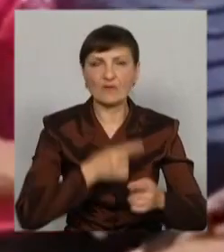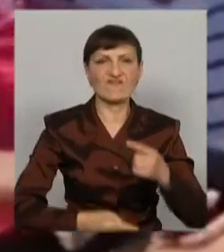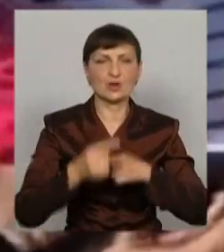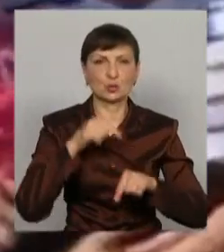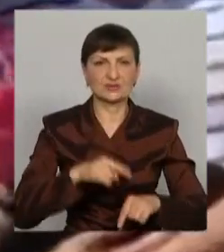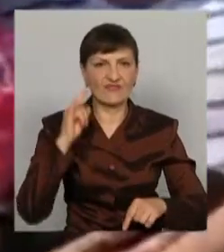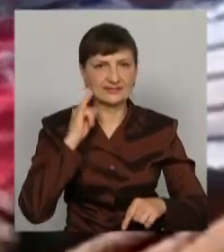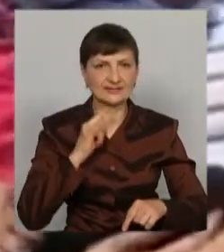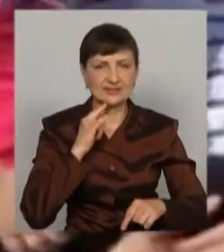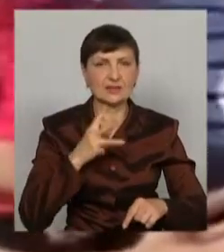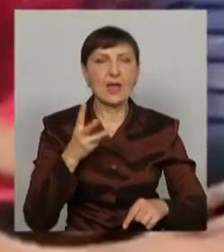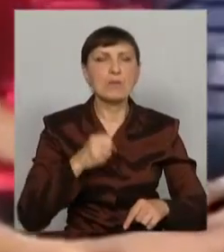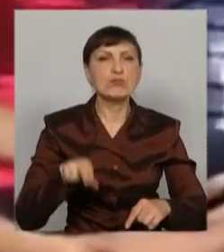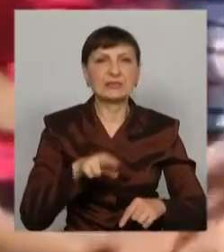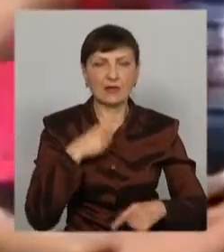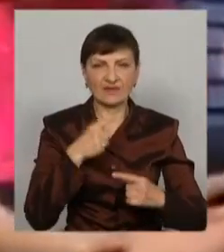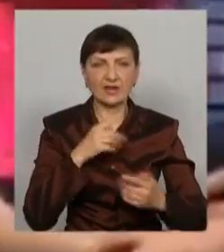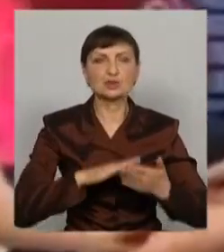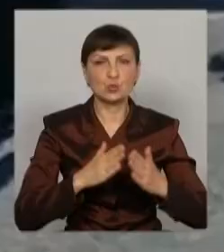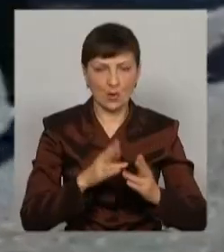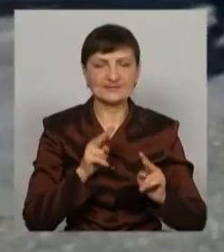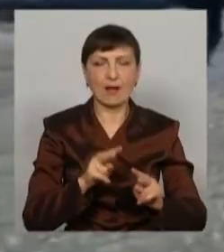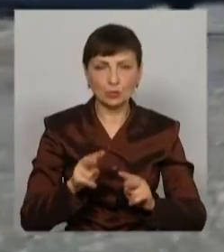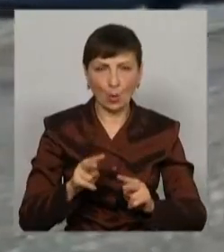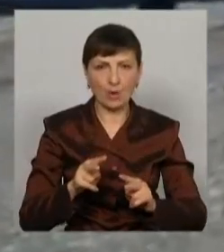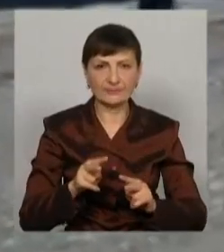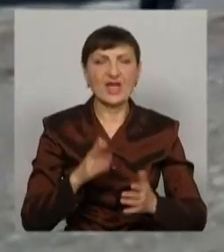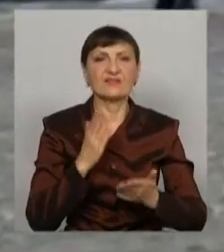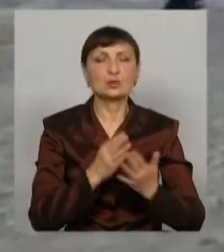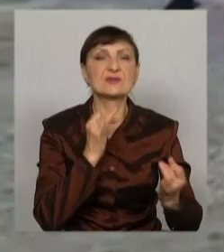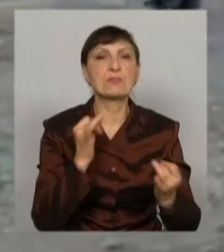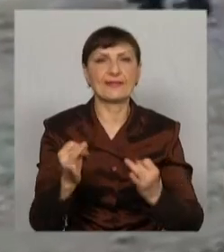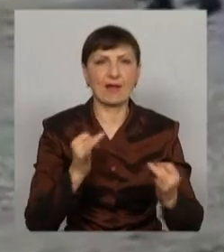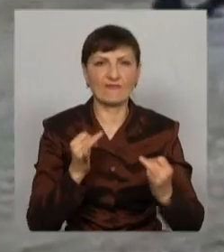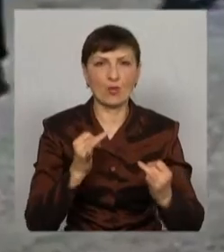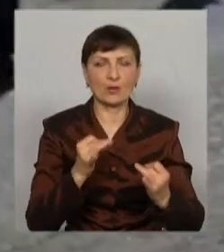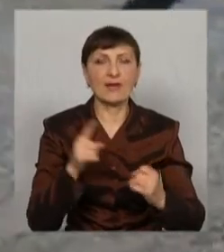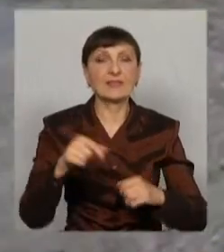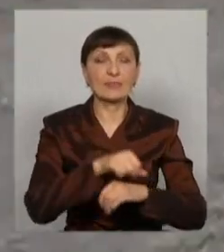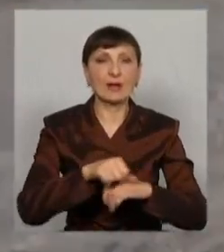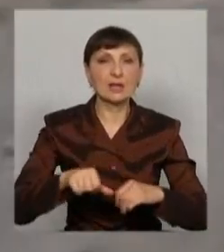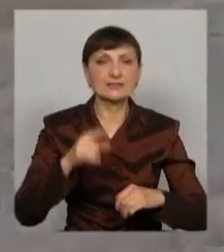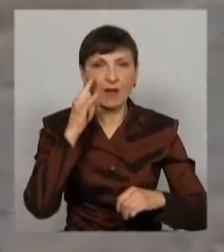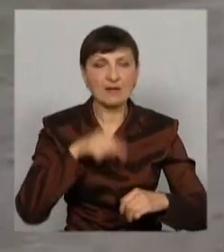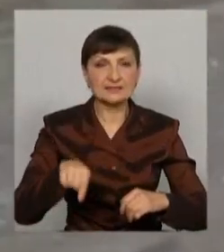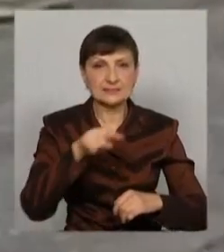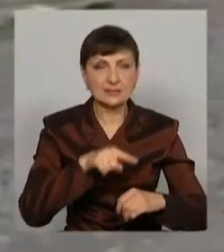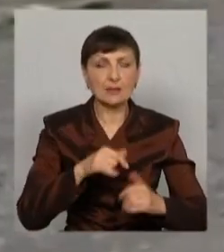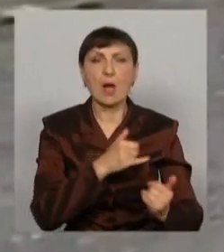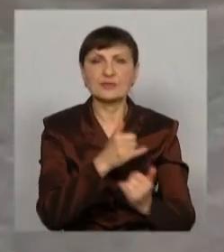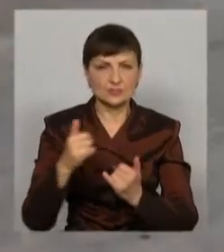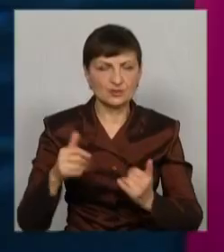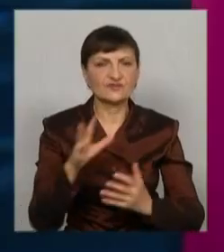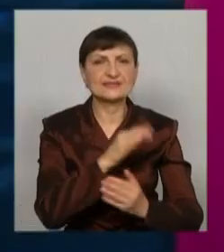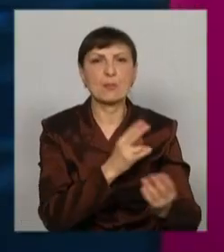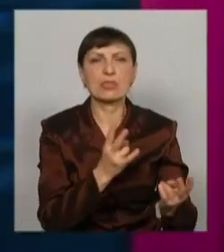на родину. В МИДе сообщили, что ситуация находится под контролем. Ведутся переговоры. Застрявшие на границе граждане страны обеспечены всем